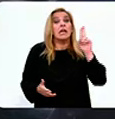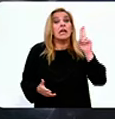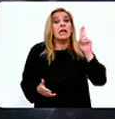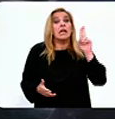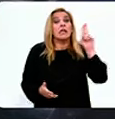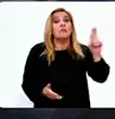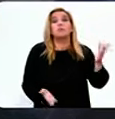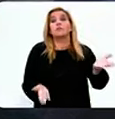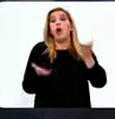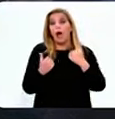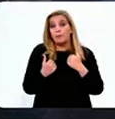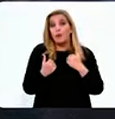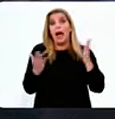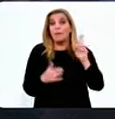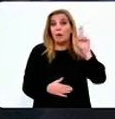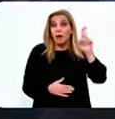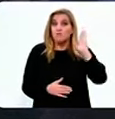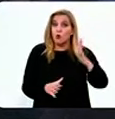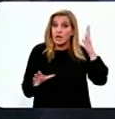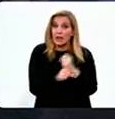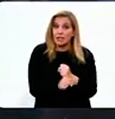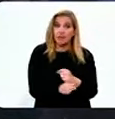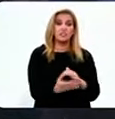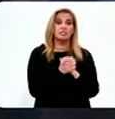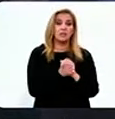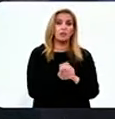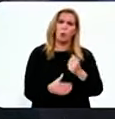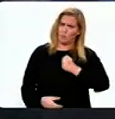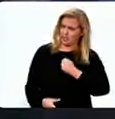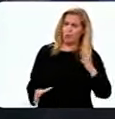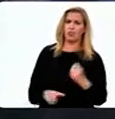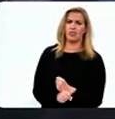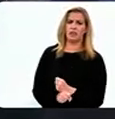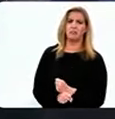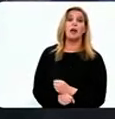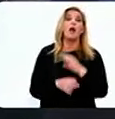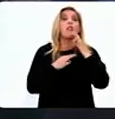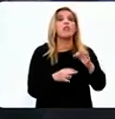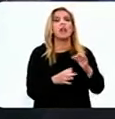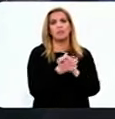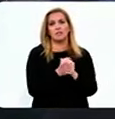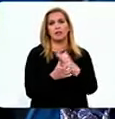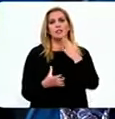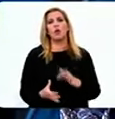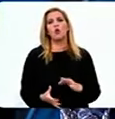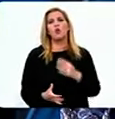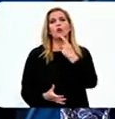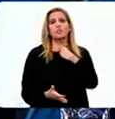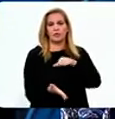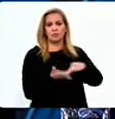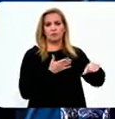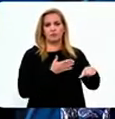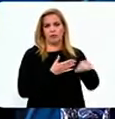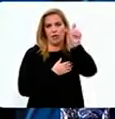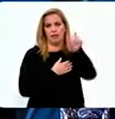την ώρα, ναι, ήσουν ευρωβουλευτής. Το πιθανότερο θα μου λέγατε. Ναι, πού να σου λέγαμε. Ναι. Δεν σου λέμε διότι διαγράφεις από τον κύριο Κασελάκη, διαγράφεις το